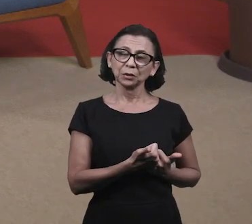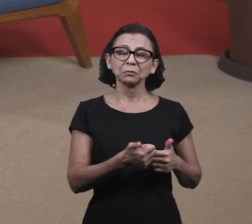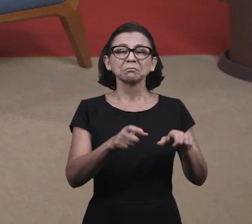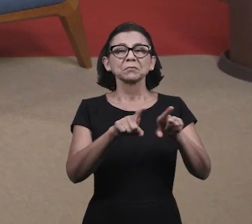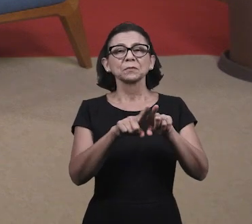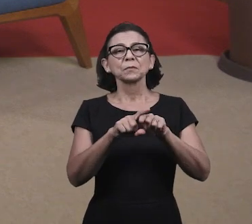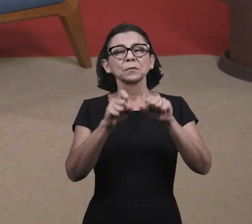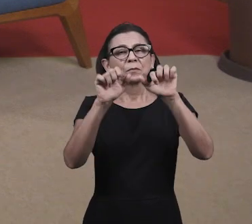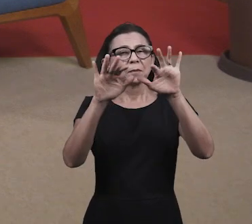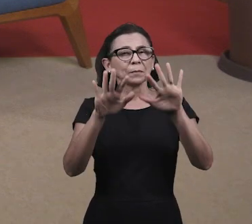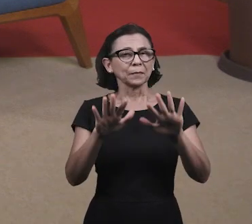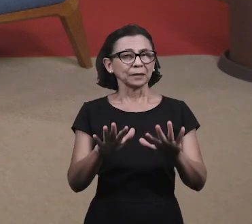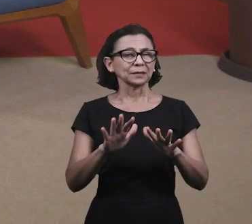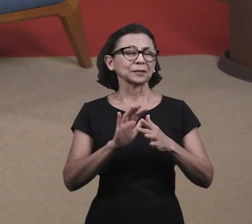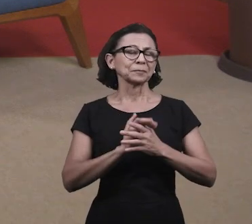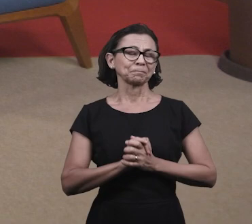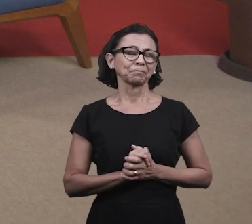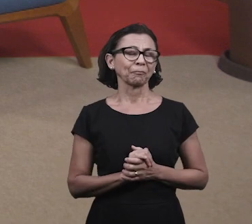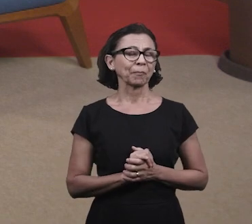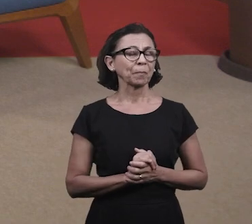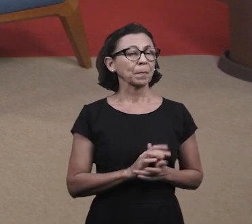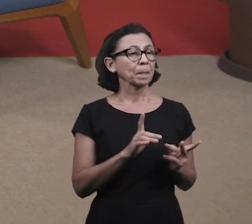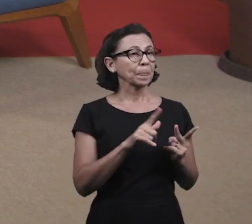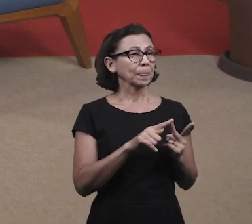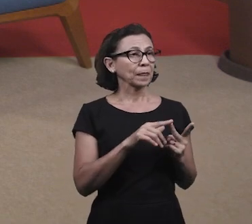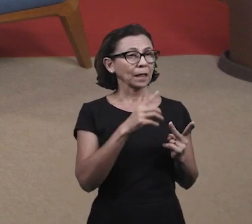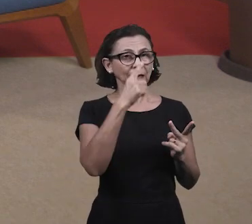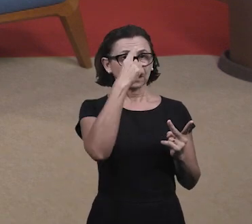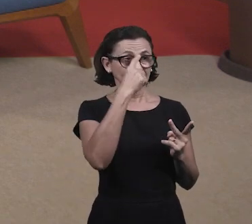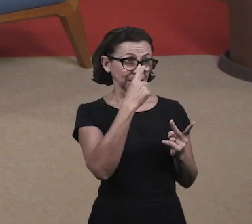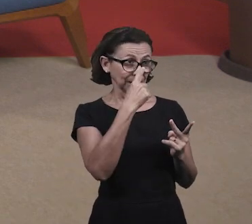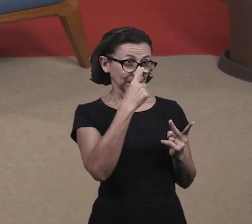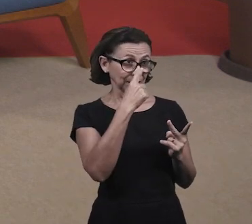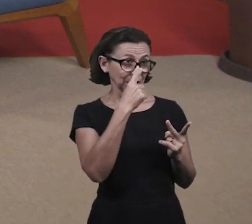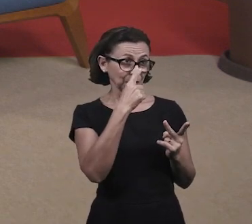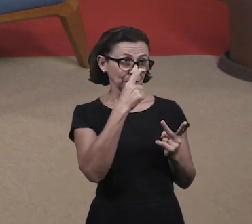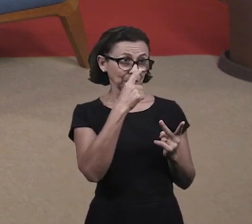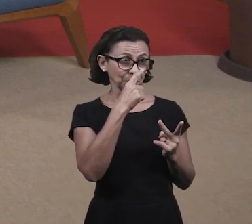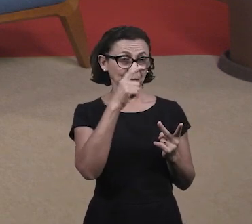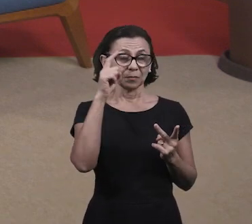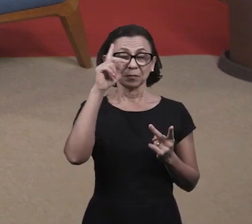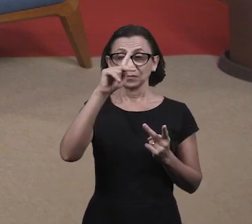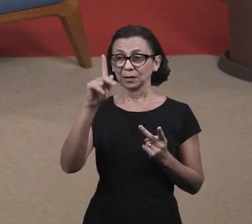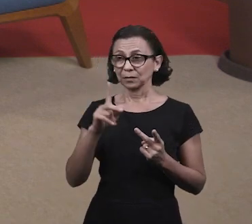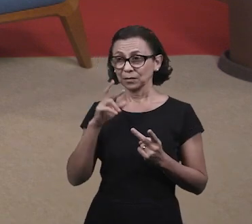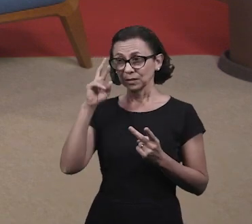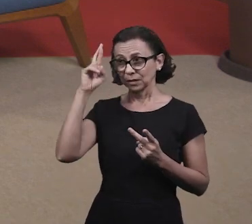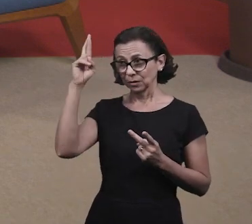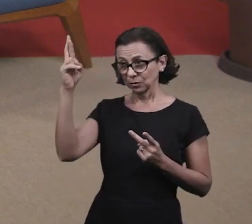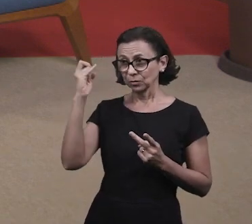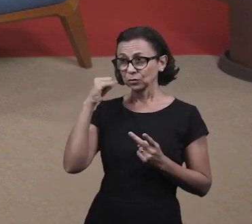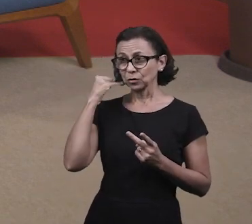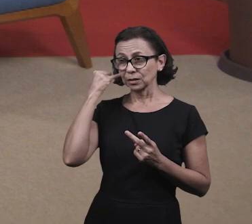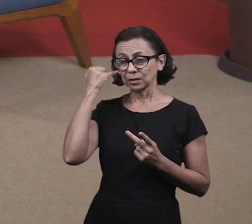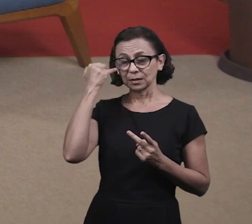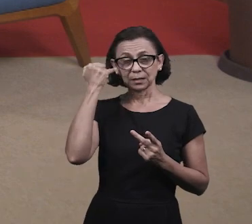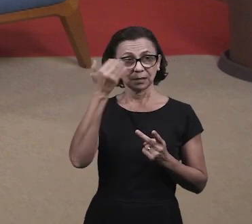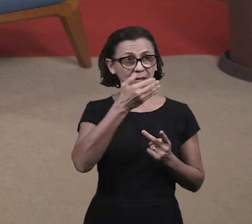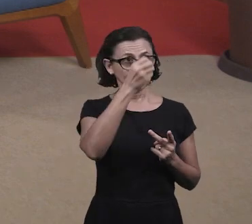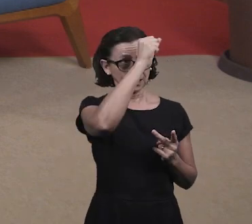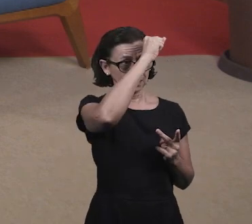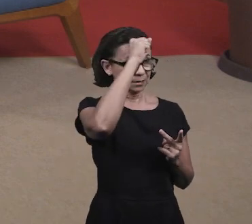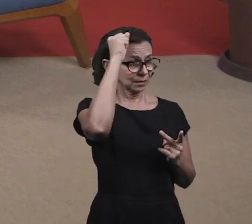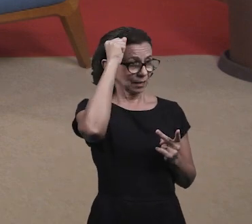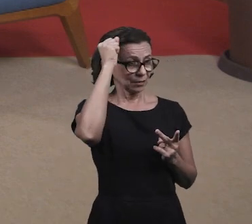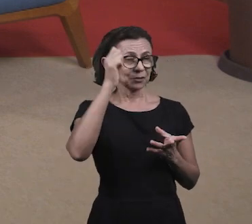a été une grande bénédiction dans ces jours ici. Daniel, la paix du Seigneur. Josias, la paix du Seigneur.